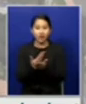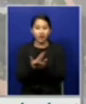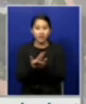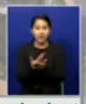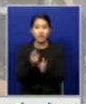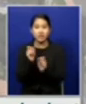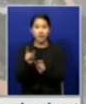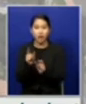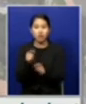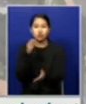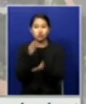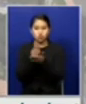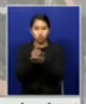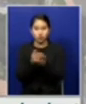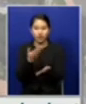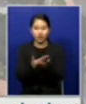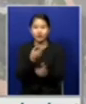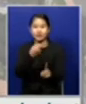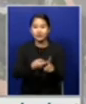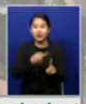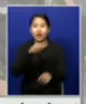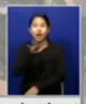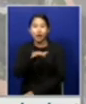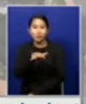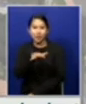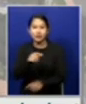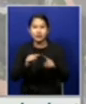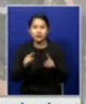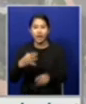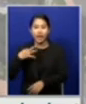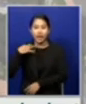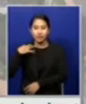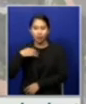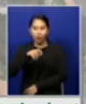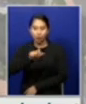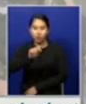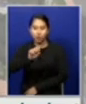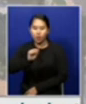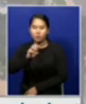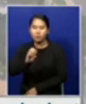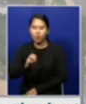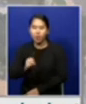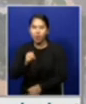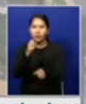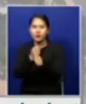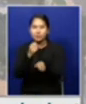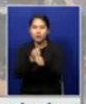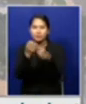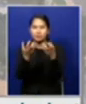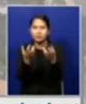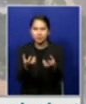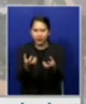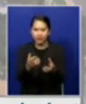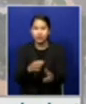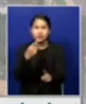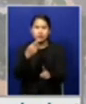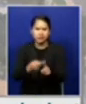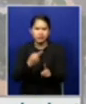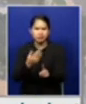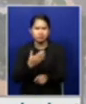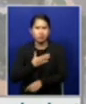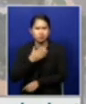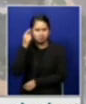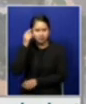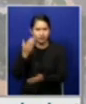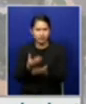ต่อเดือนแต่อสม.ทำงานแทบตายนะครับผมคิดว่า 5,000 บาทต่อเดือนเนี่ยน่าจะให้อสม.ด้วยนะ